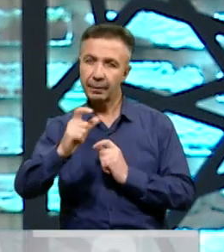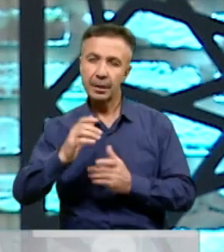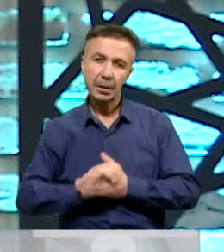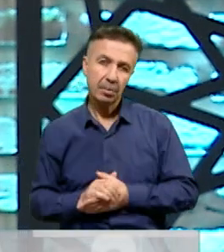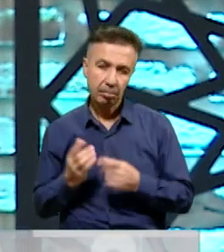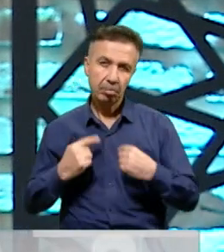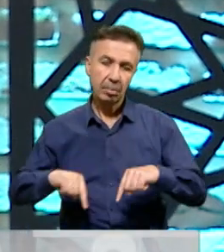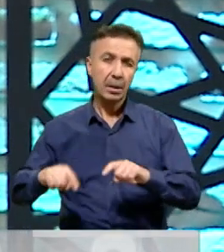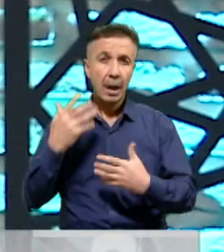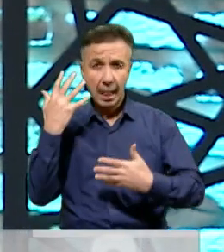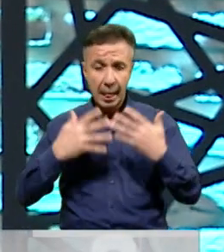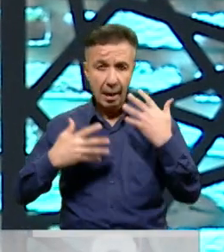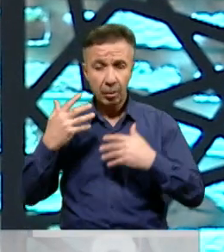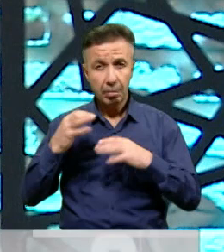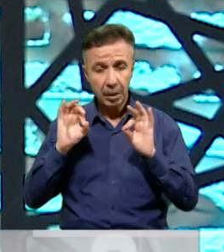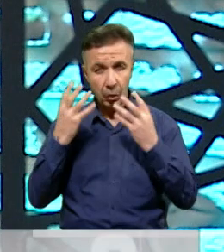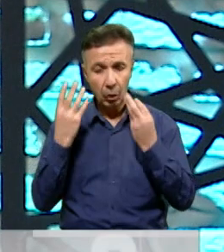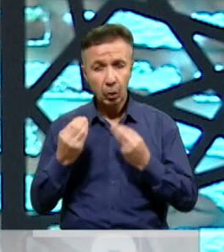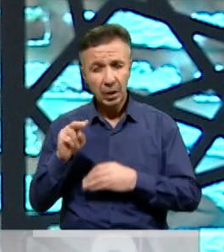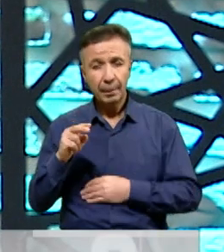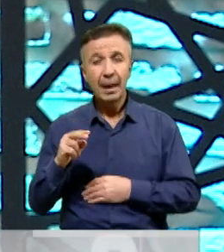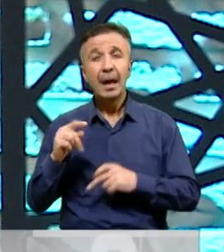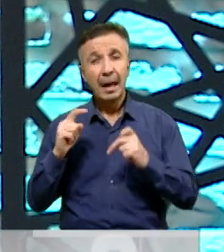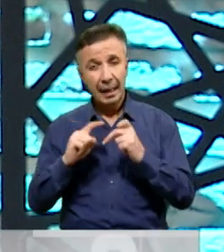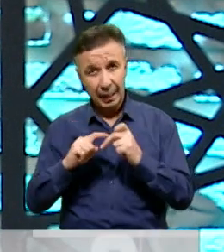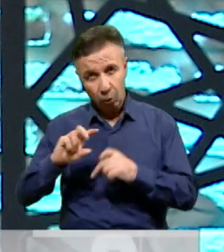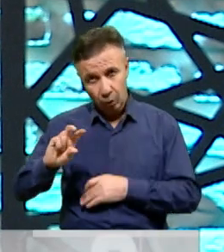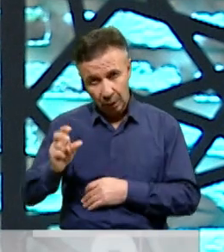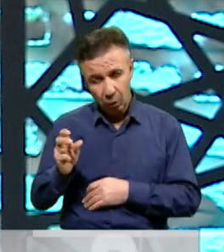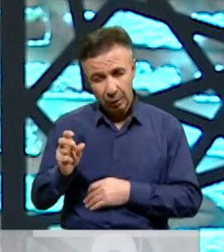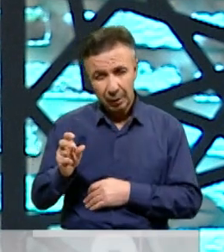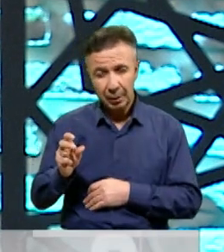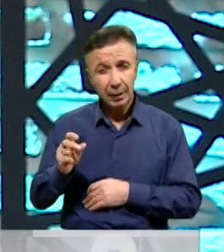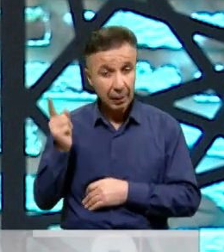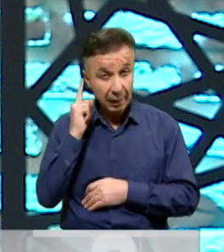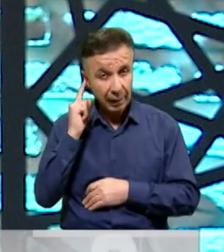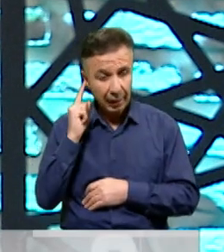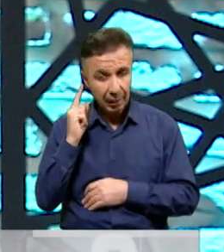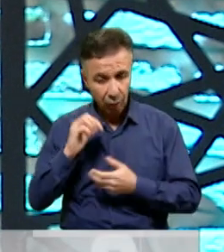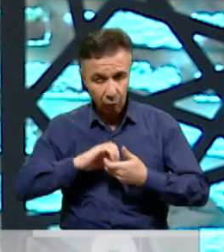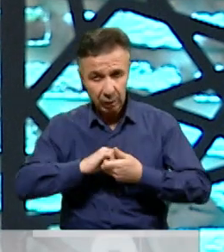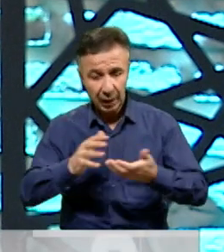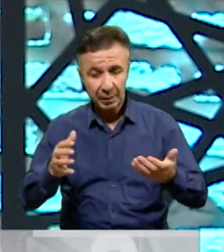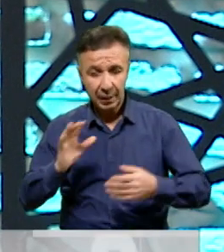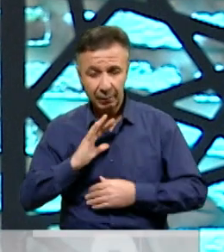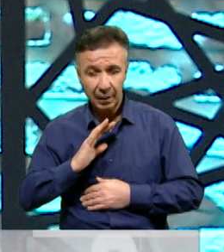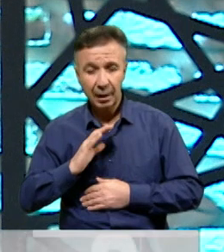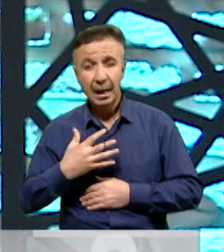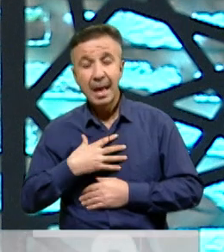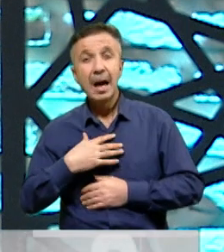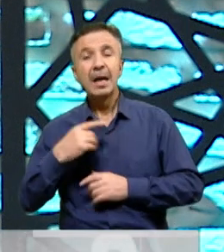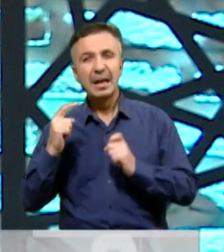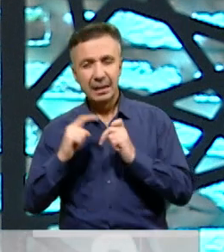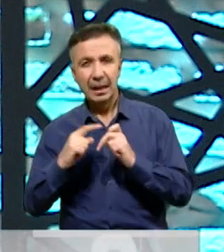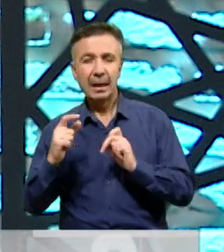Bizleri televizyonları başında olduğu gibi radyoları başında dinleyen dostlarımız da var. Diyanet Risalet Radyo üzerinden kulak veren,